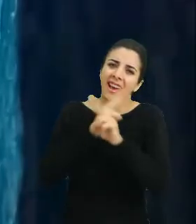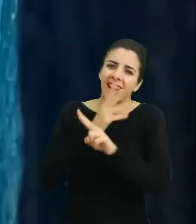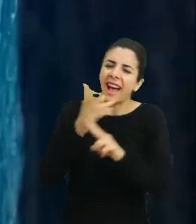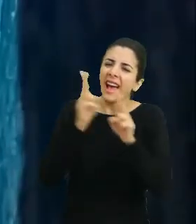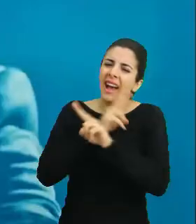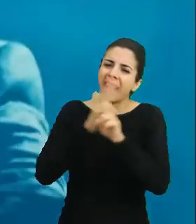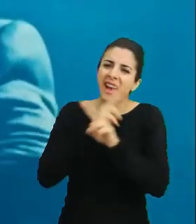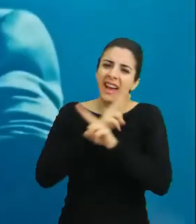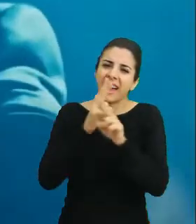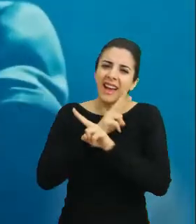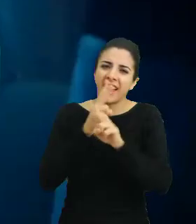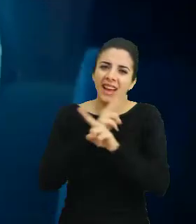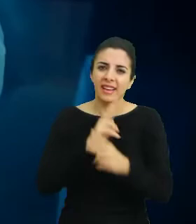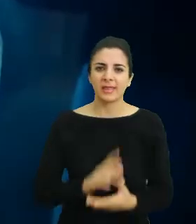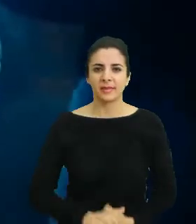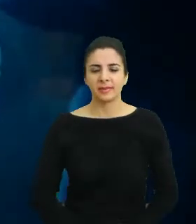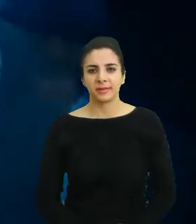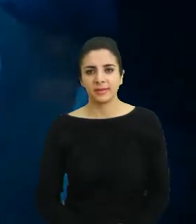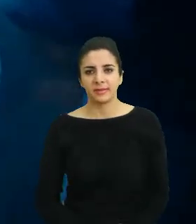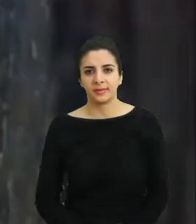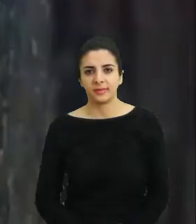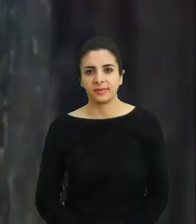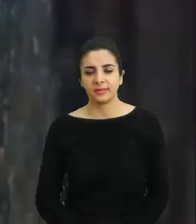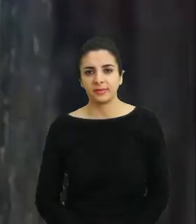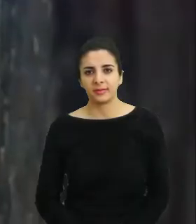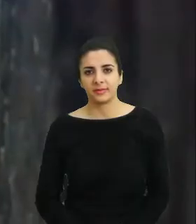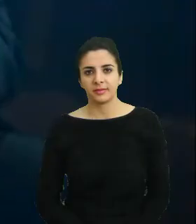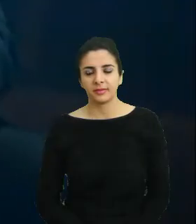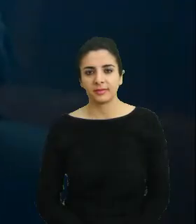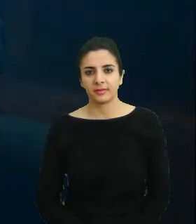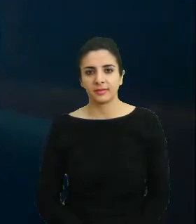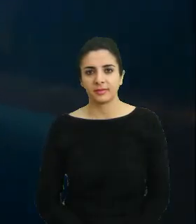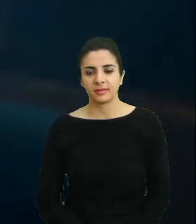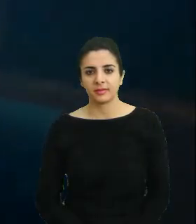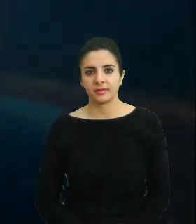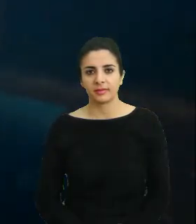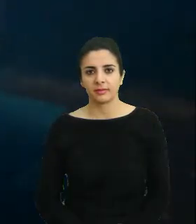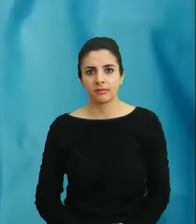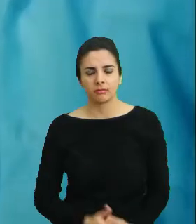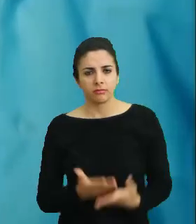Annem ağaçların ardında belirip haline gülerken bir anda kayboldu.